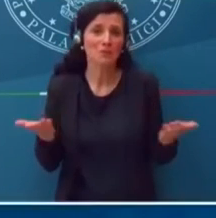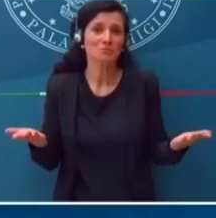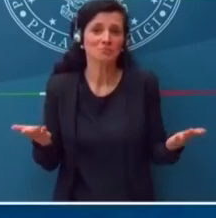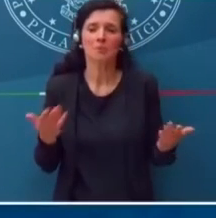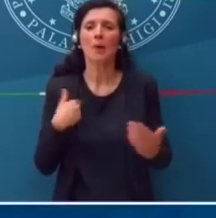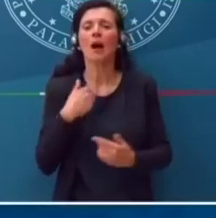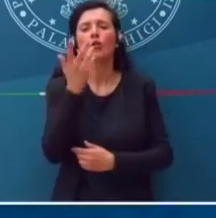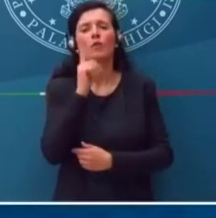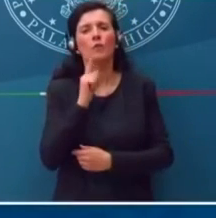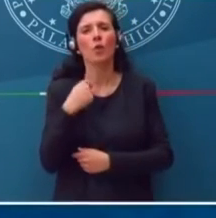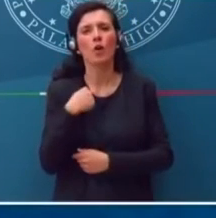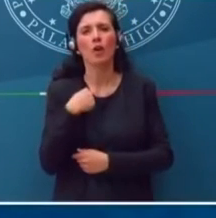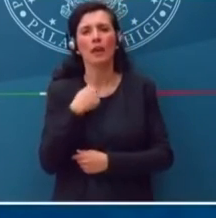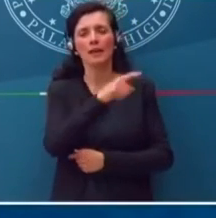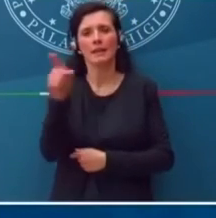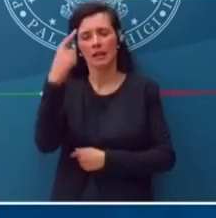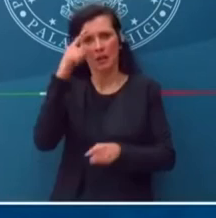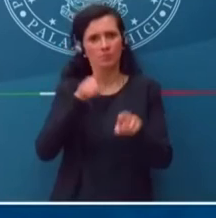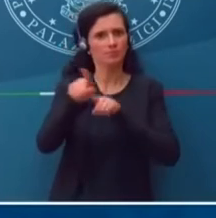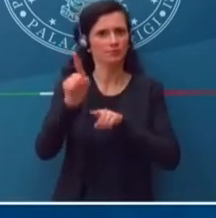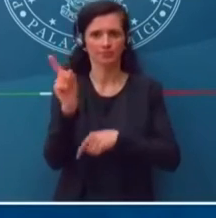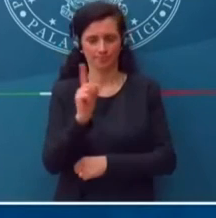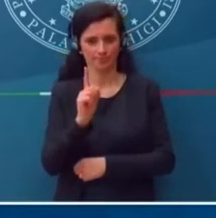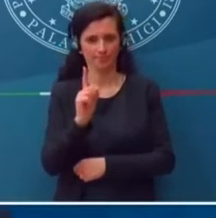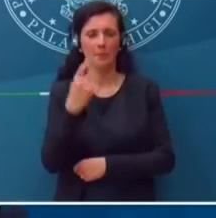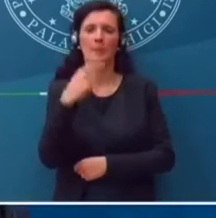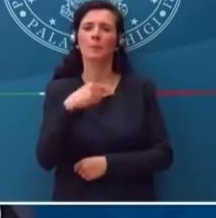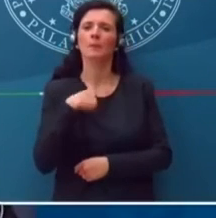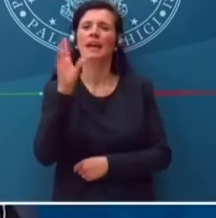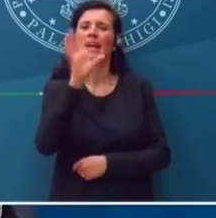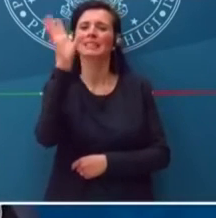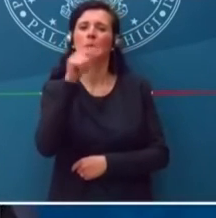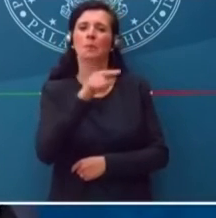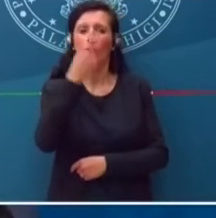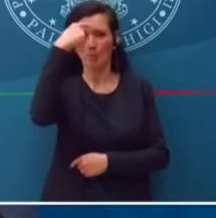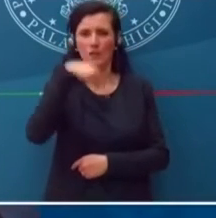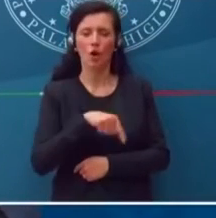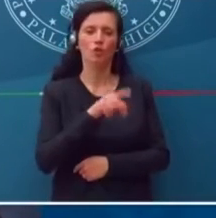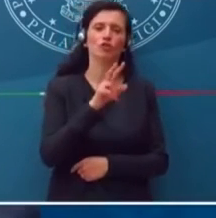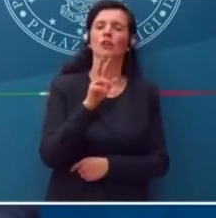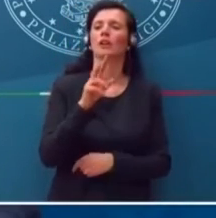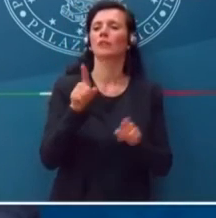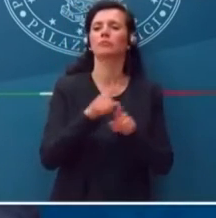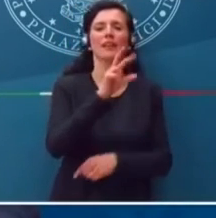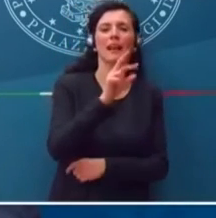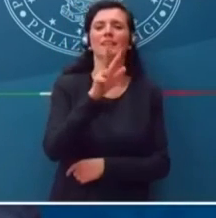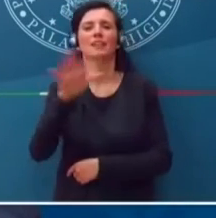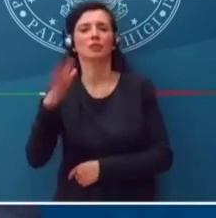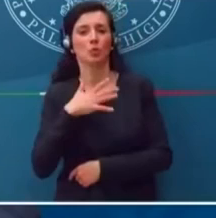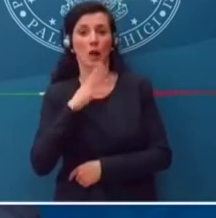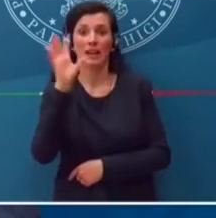essere frainteso su una cosa. Quando ho fatto quell'esempio degli psicologi di 35 anni, quello è un esempio vero di